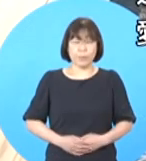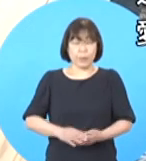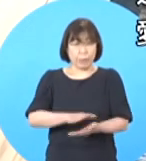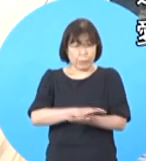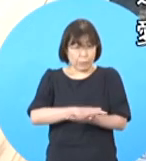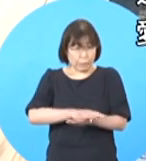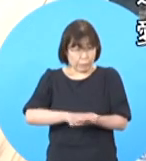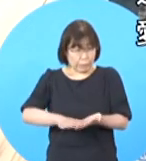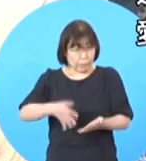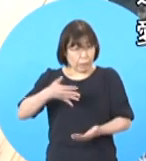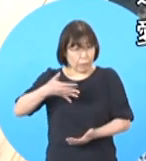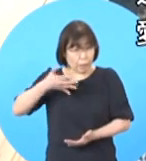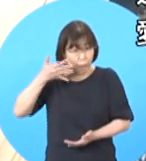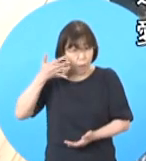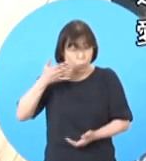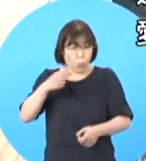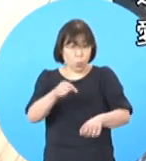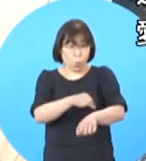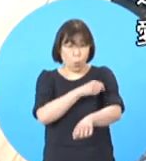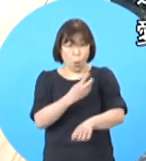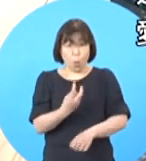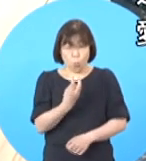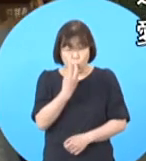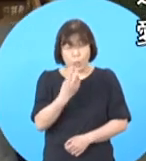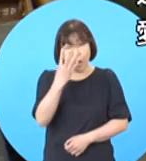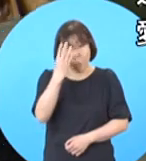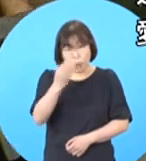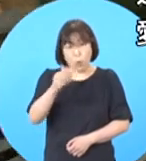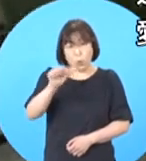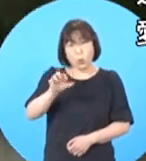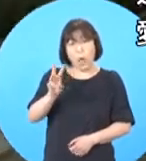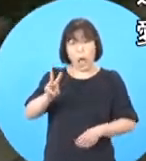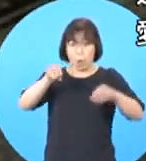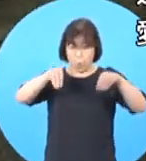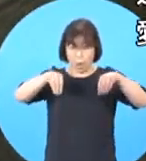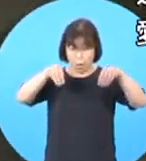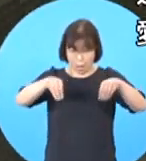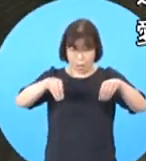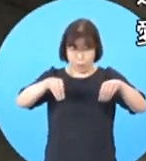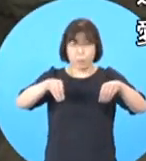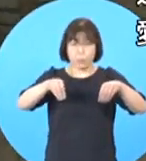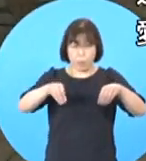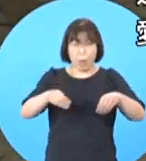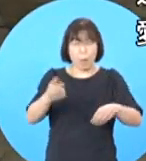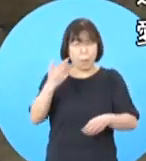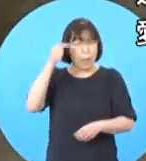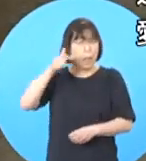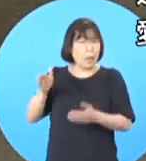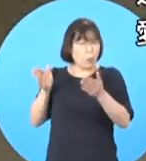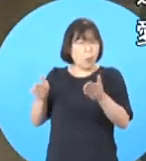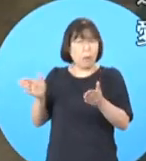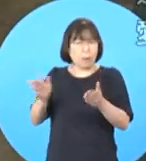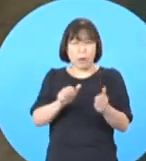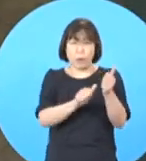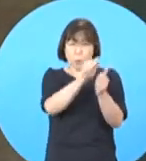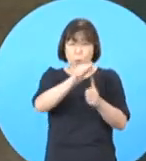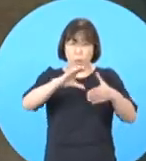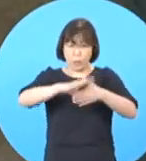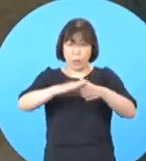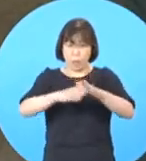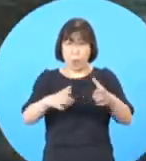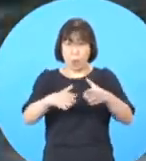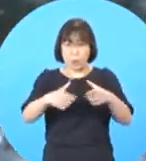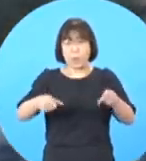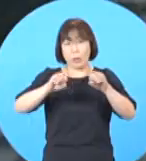深みのある青と独特の風合いが魅力の阿波藍。この江戸時代からの伝統文化を全国に発